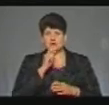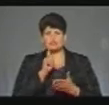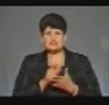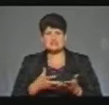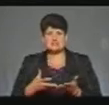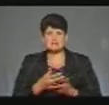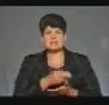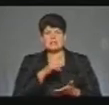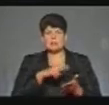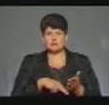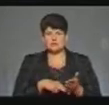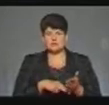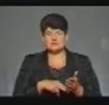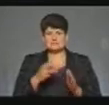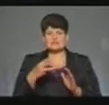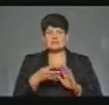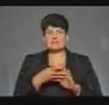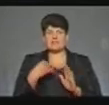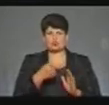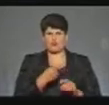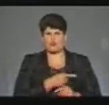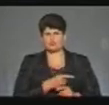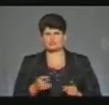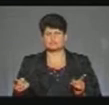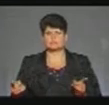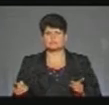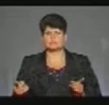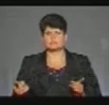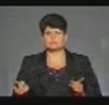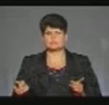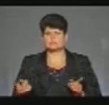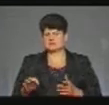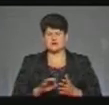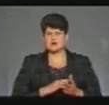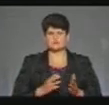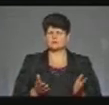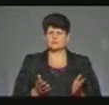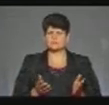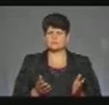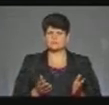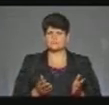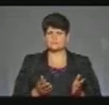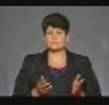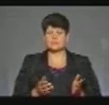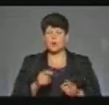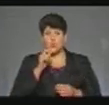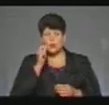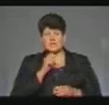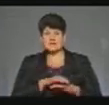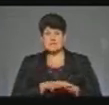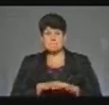заплатити податки, починаючи з 39-го року. Це... Зразу. Ось. Далі. Українців